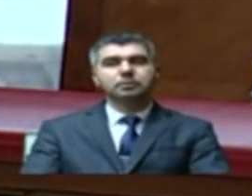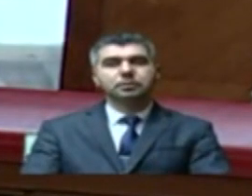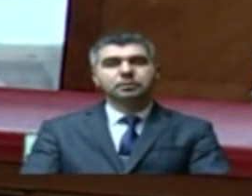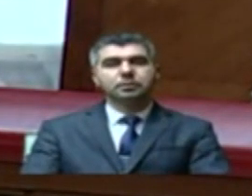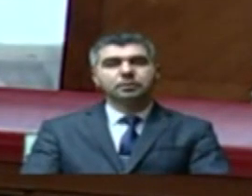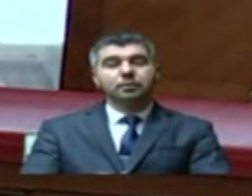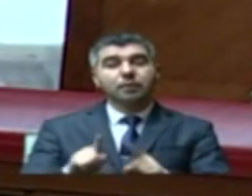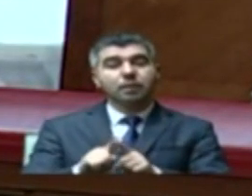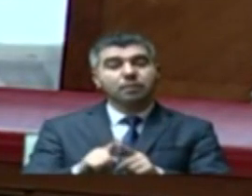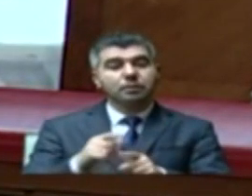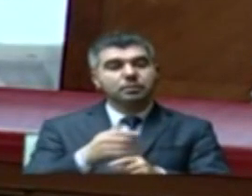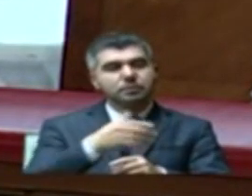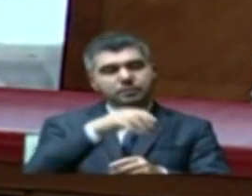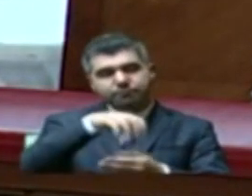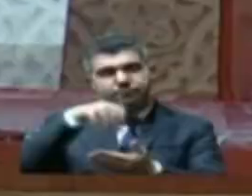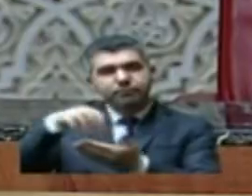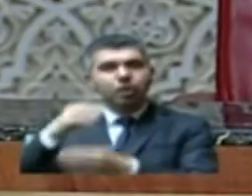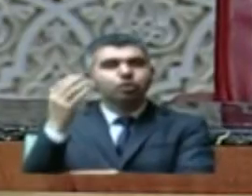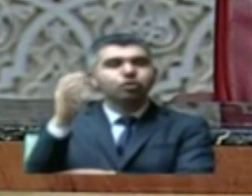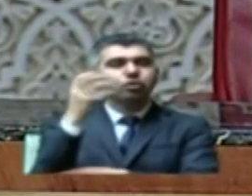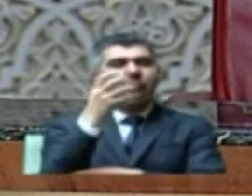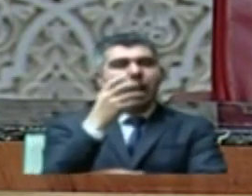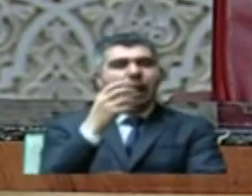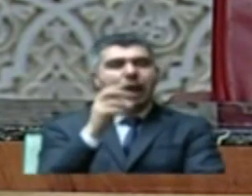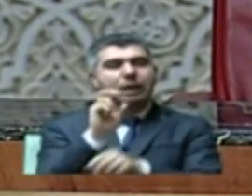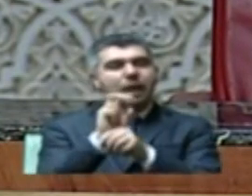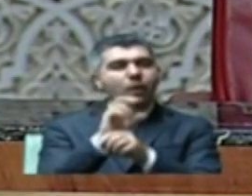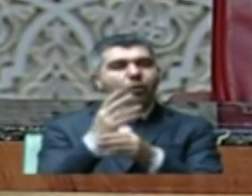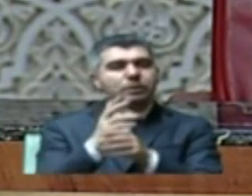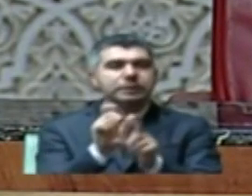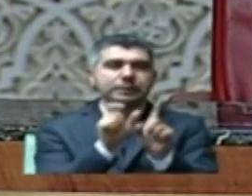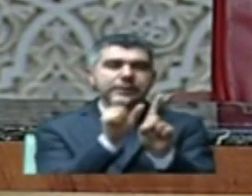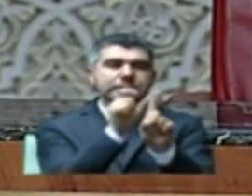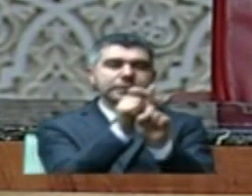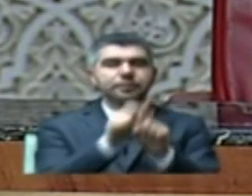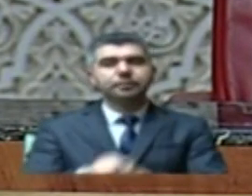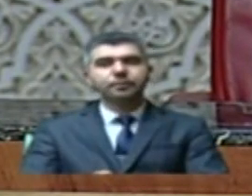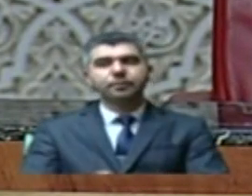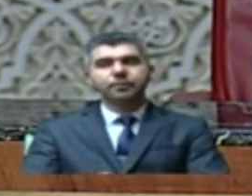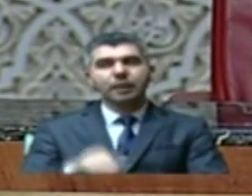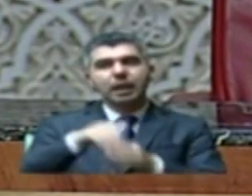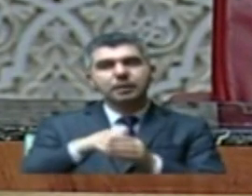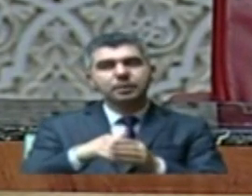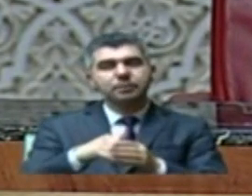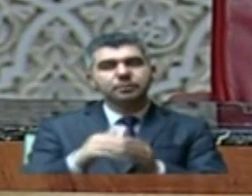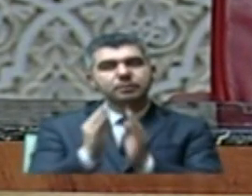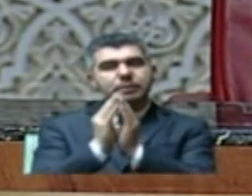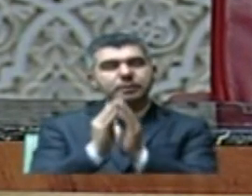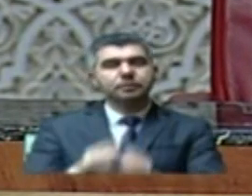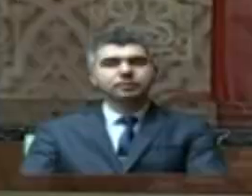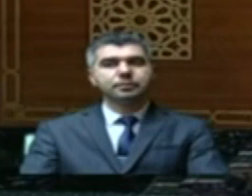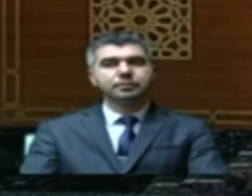حماية الأحزمة الخضراء، الكلمة لأحد السادة المستشارين من فريق العدالة والتنمية لتقديم السؤال. سيدة المستشارة تفضلي.